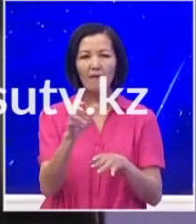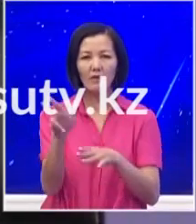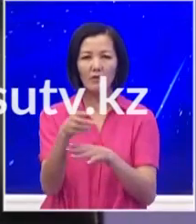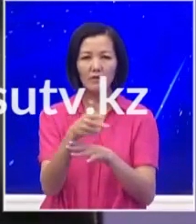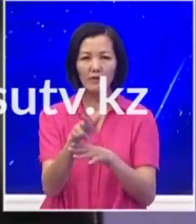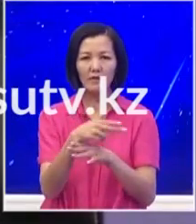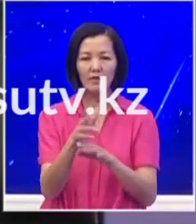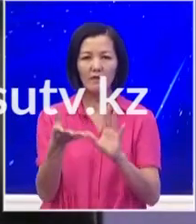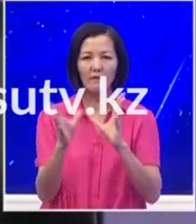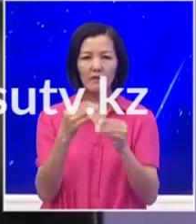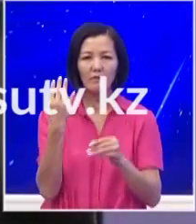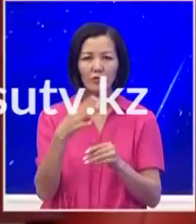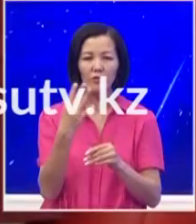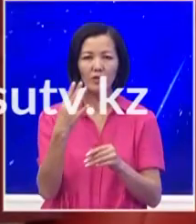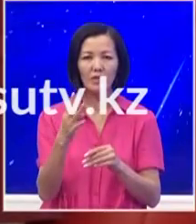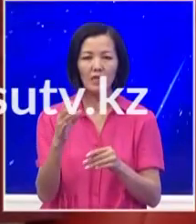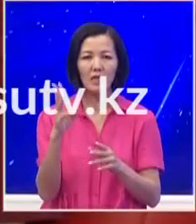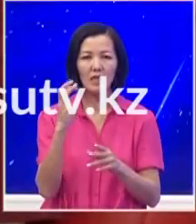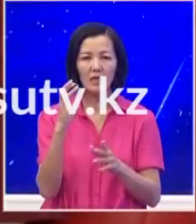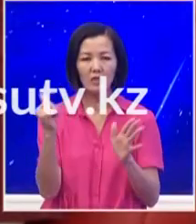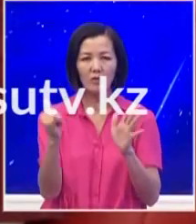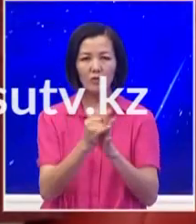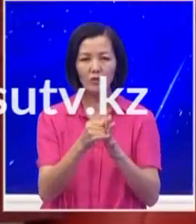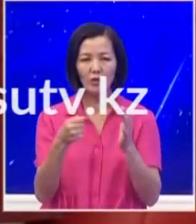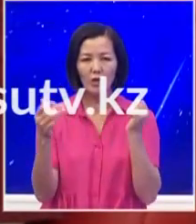регионе 43. Еще 300 установят до конца года.